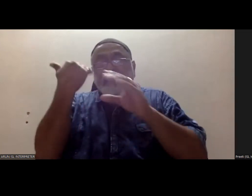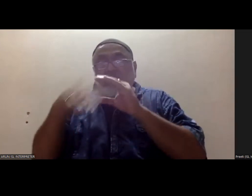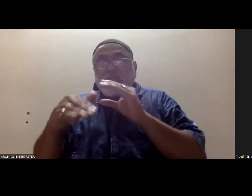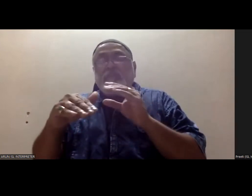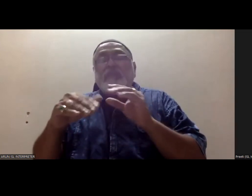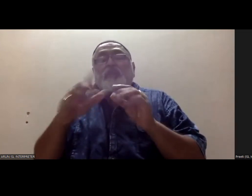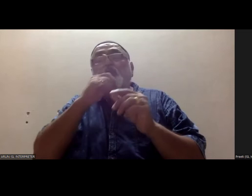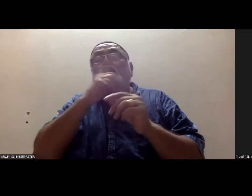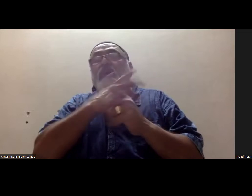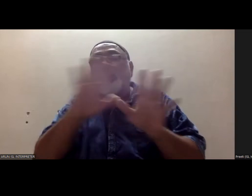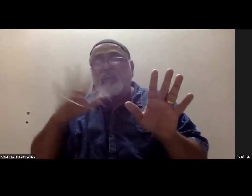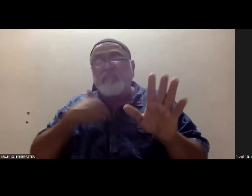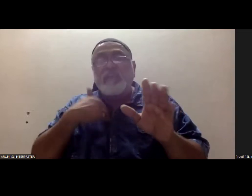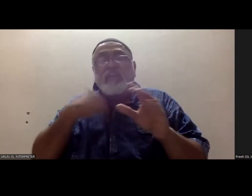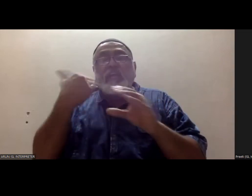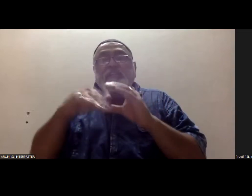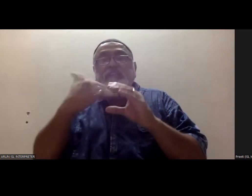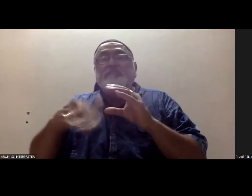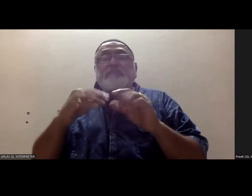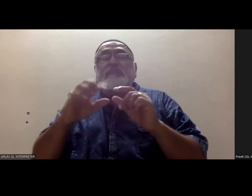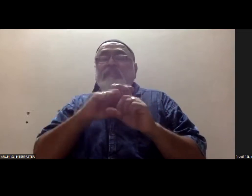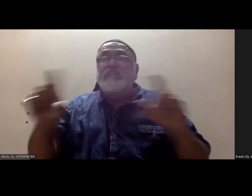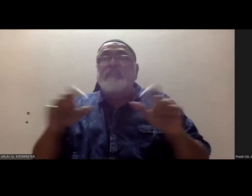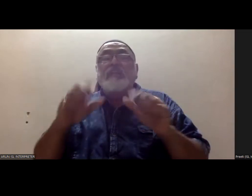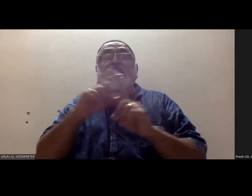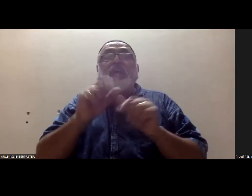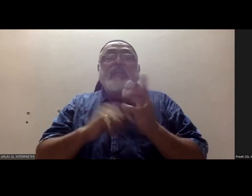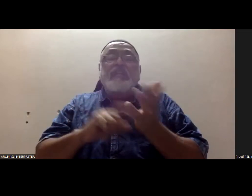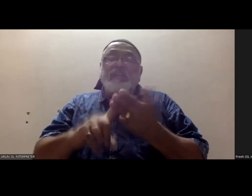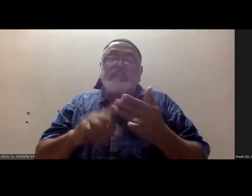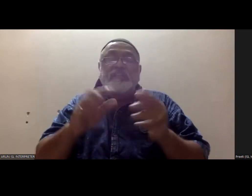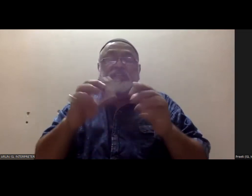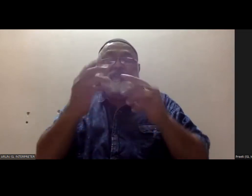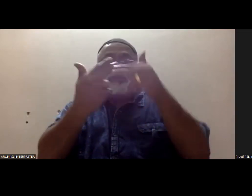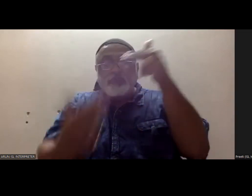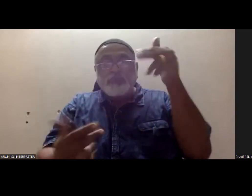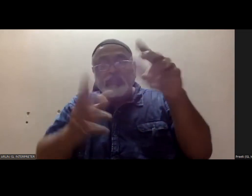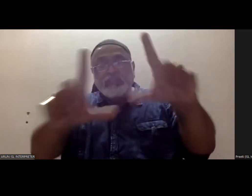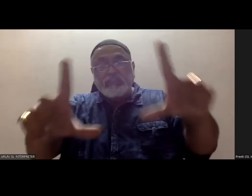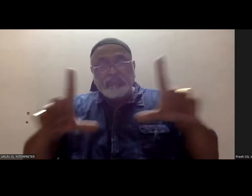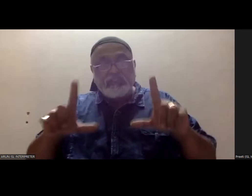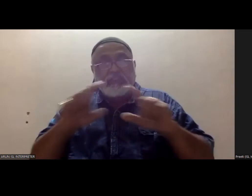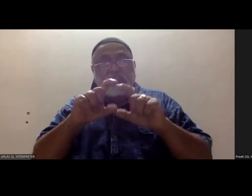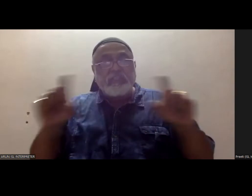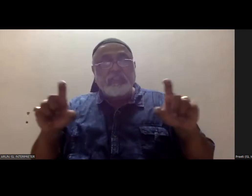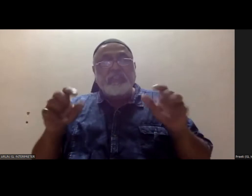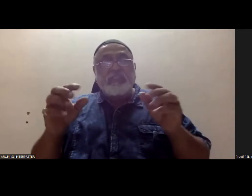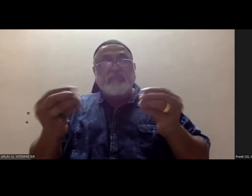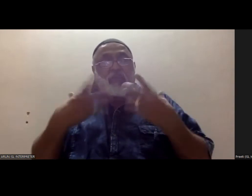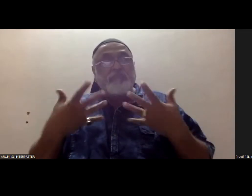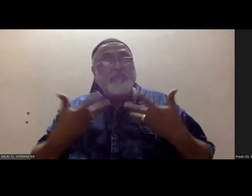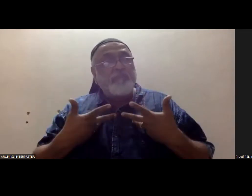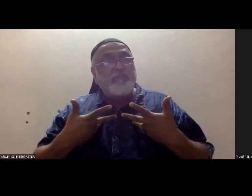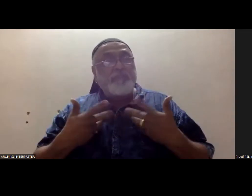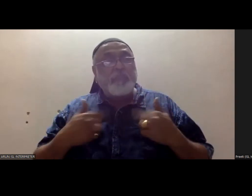जिसका भी एग्जाम है, आप लोग अपनी emails और किस डेट email लिख दीजिए, किस डेट पे आपके एग्जाम्स हैं वो डेट दे दीजिए. And it